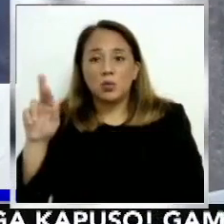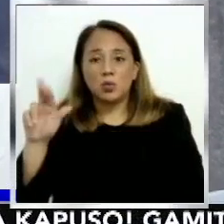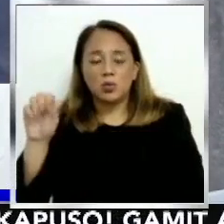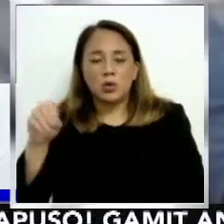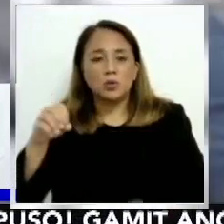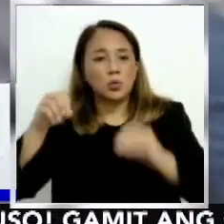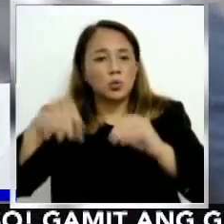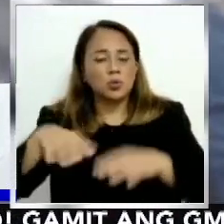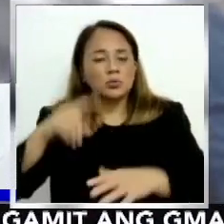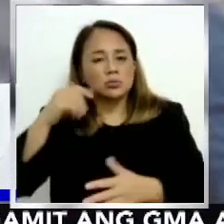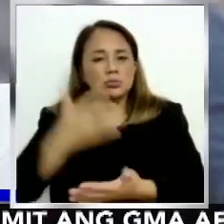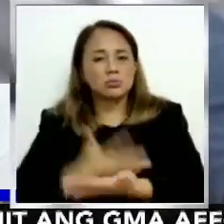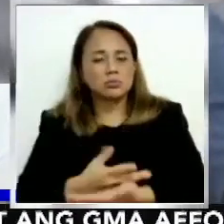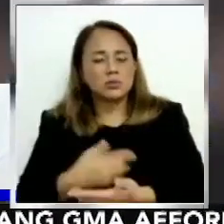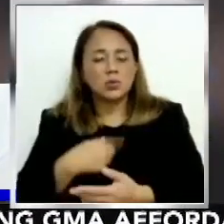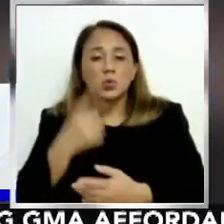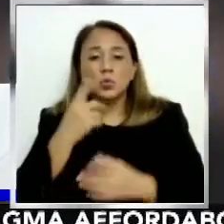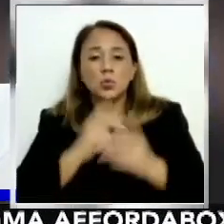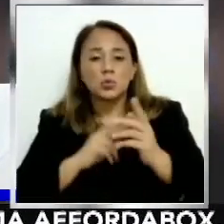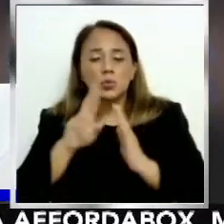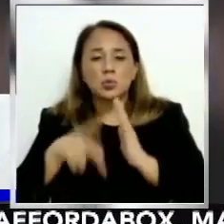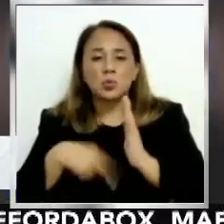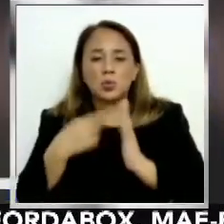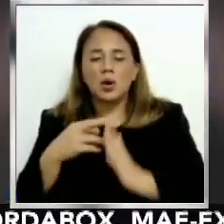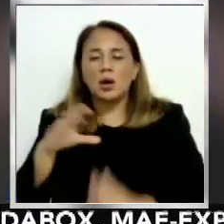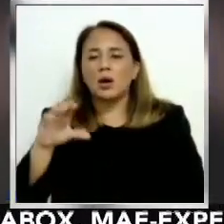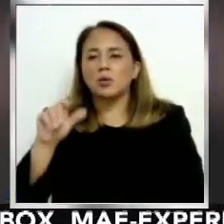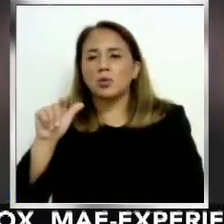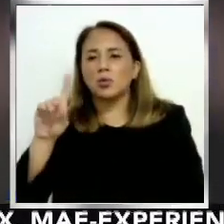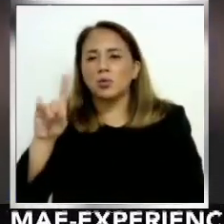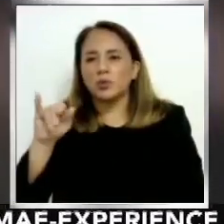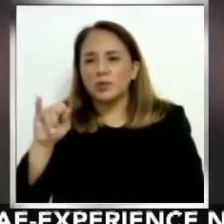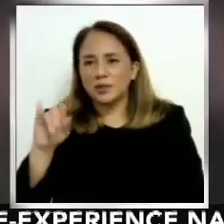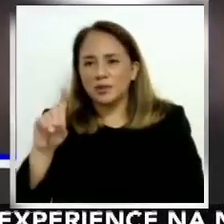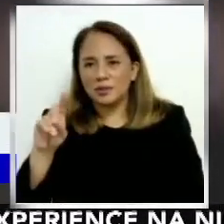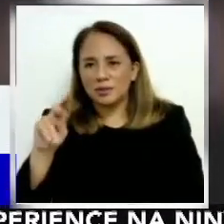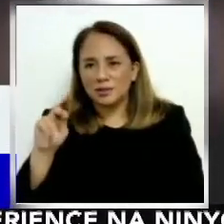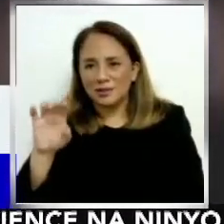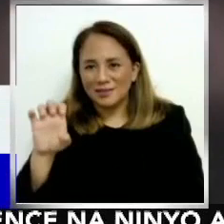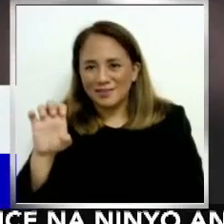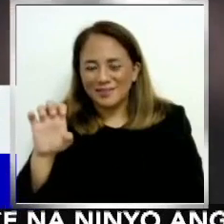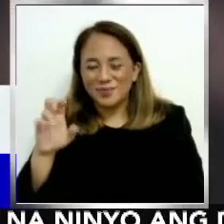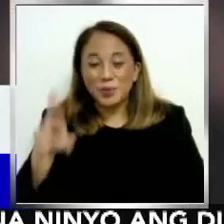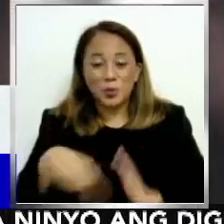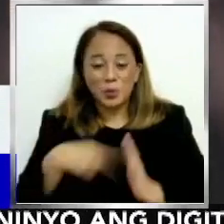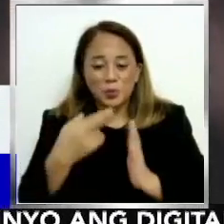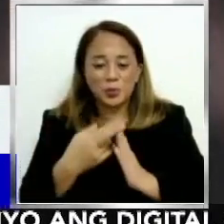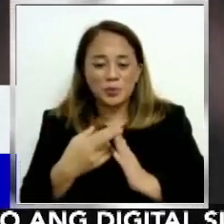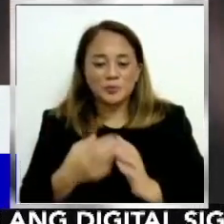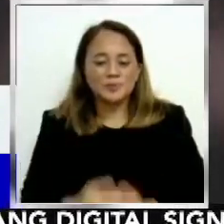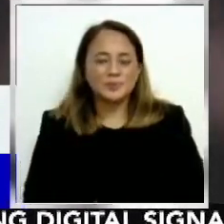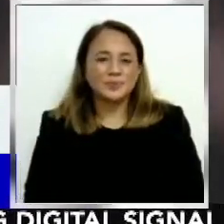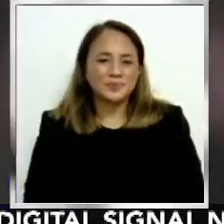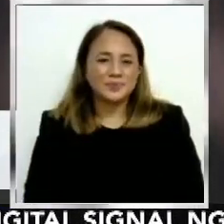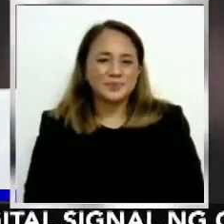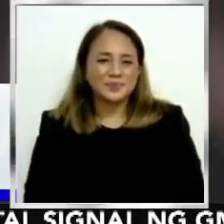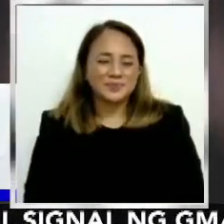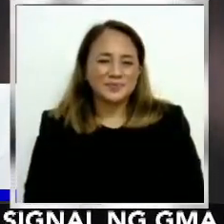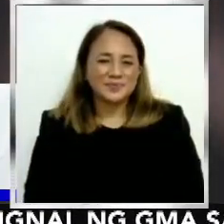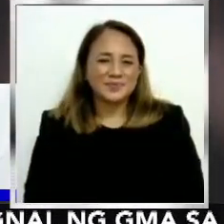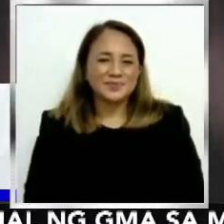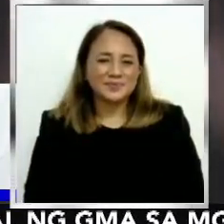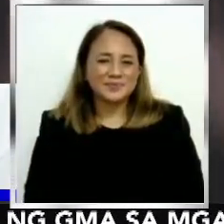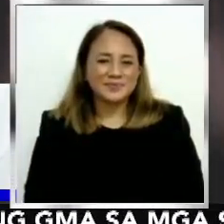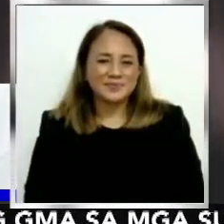na ginagampanan ni Claudine Barreto. Nagulat ko kasi after Primadonnas and Love Is, may makakatrabaho na